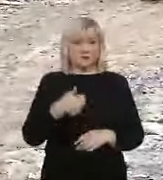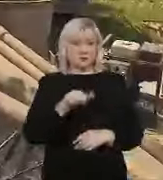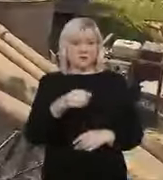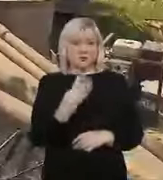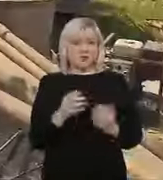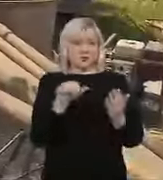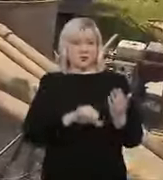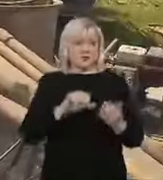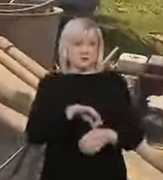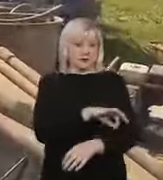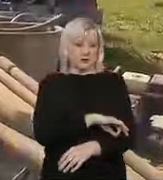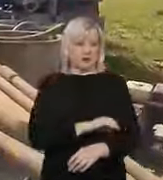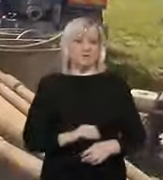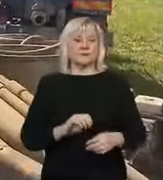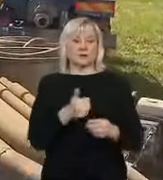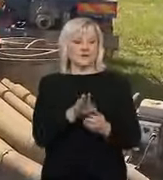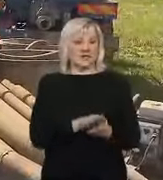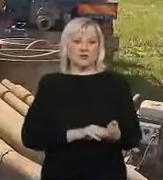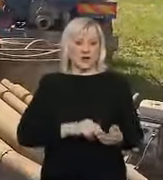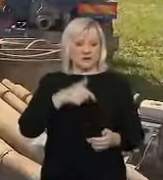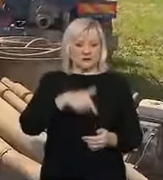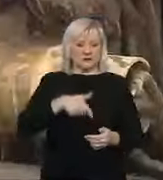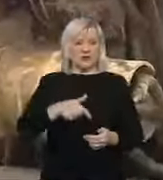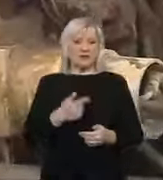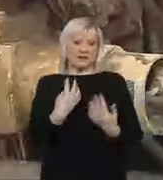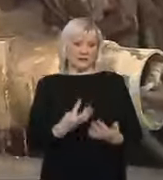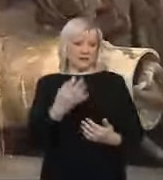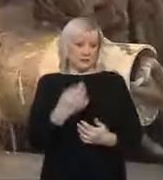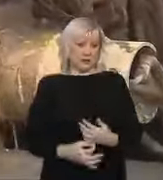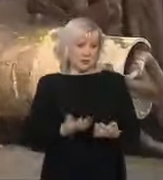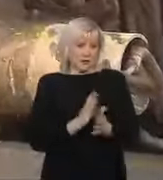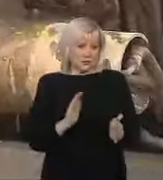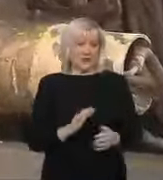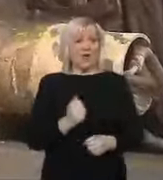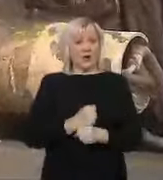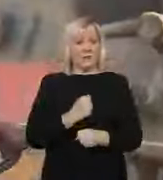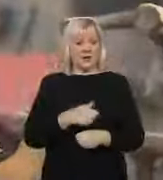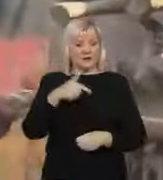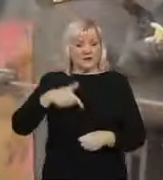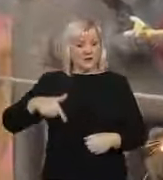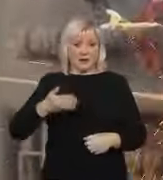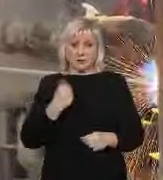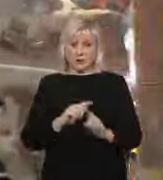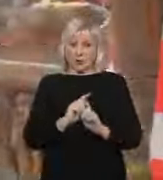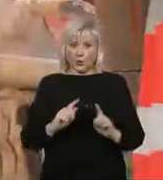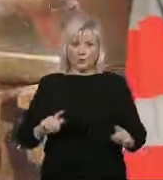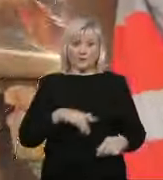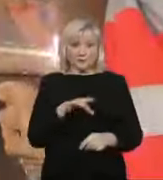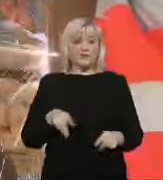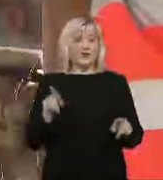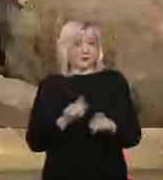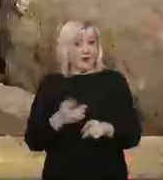146 metrů. První etapa vrtů je hotová zhruba z 90%. Práce probíhaly na různých místech i během uplynulého